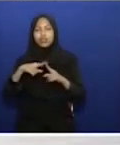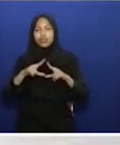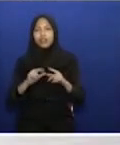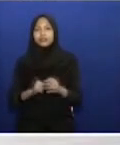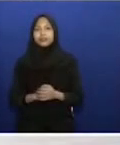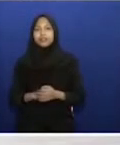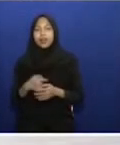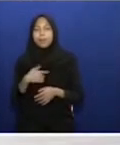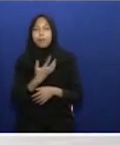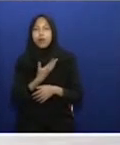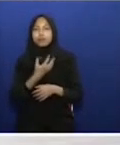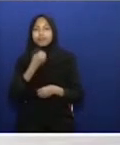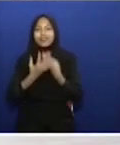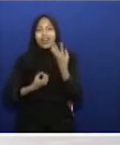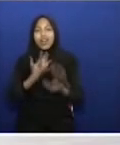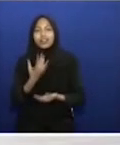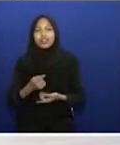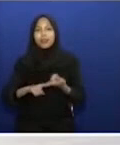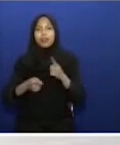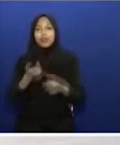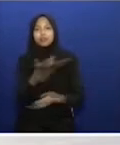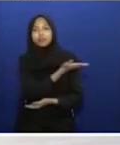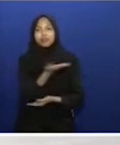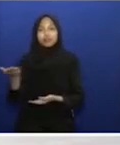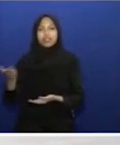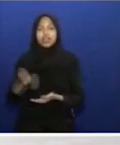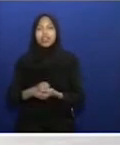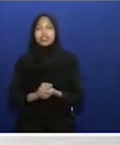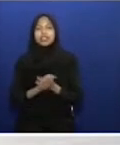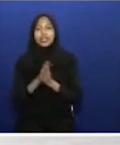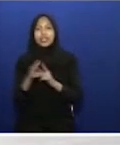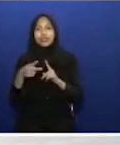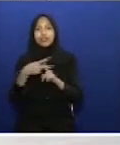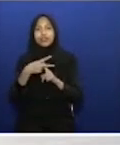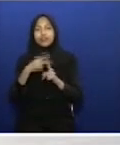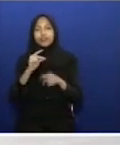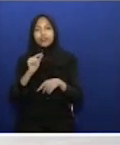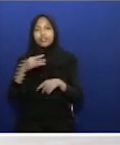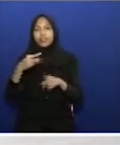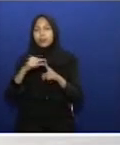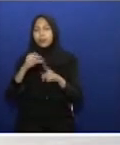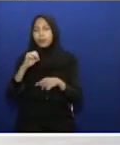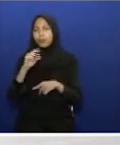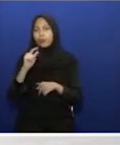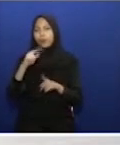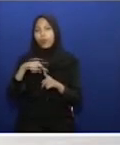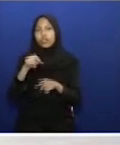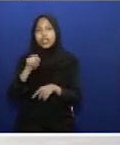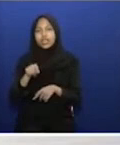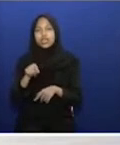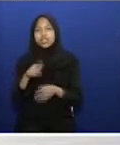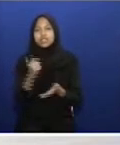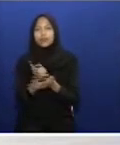Saya mau sampaikan untuk kalian, Freeport ini dulu adalah pemegang sahamnya orang Amerika. Tahu kan?